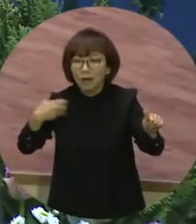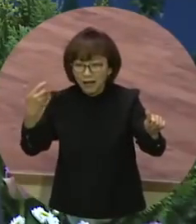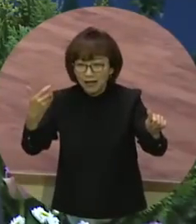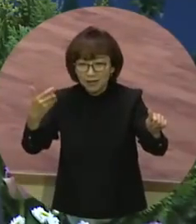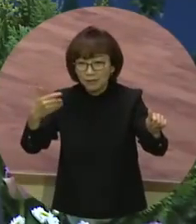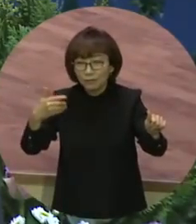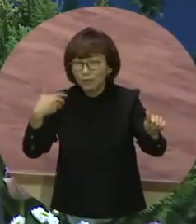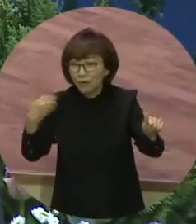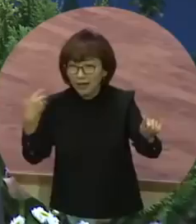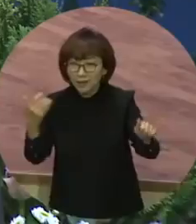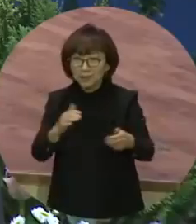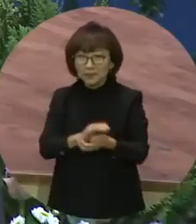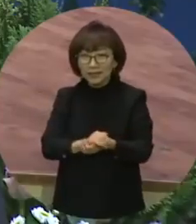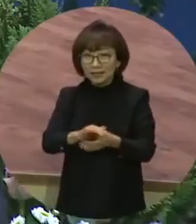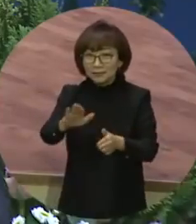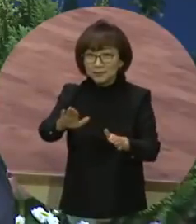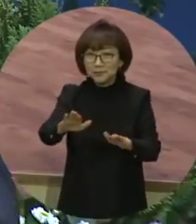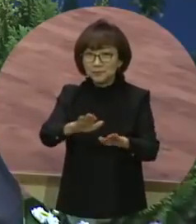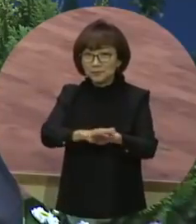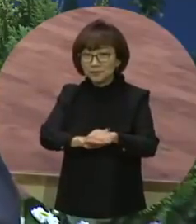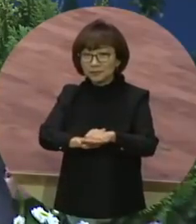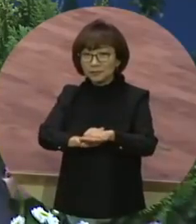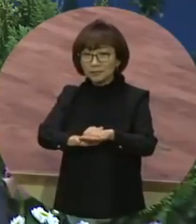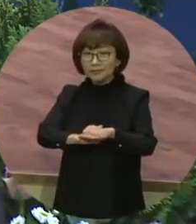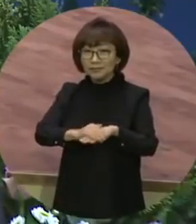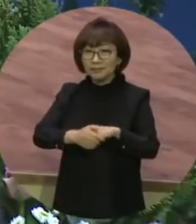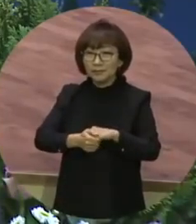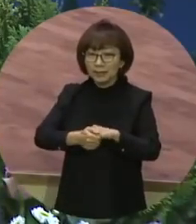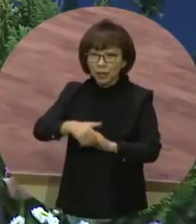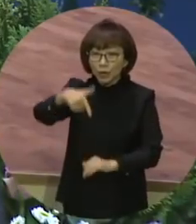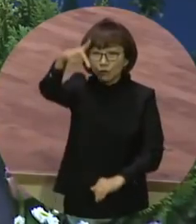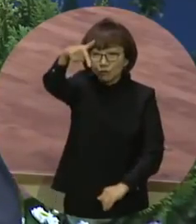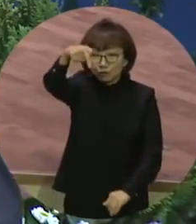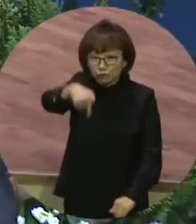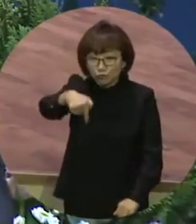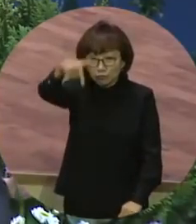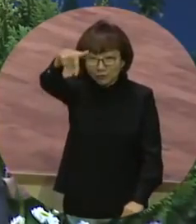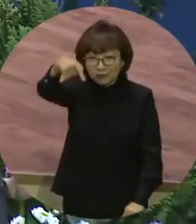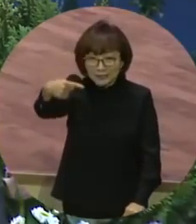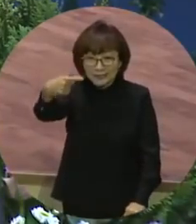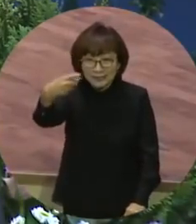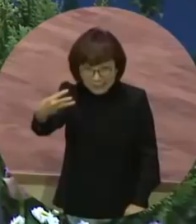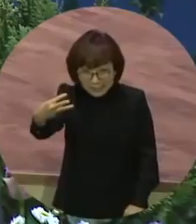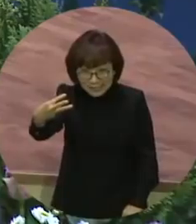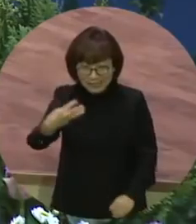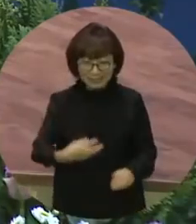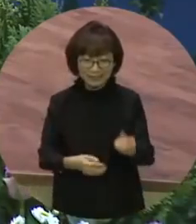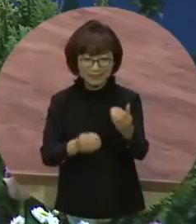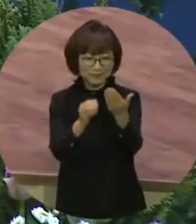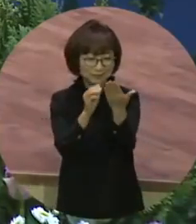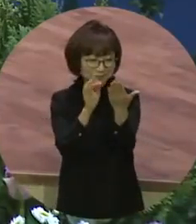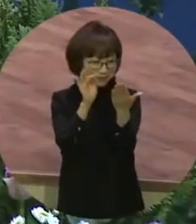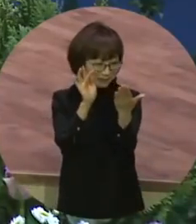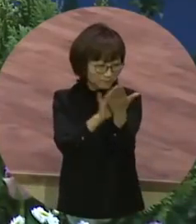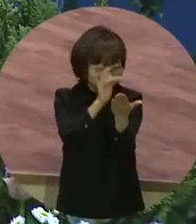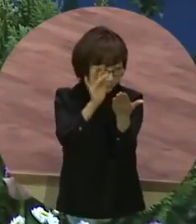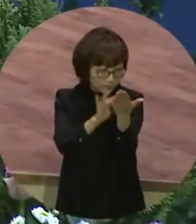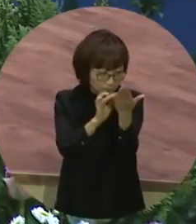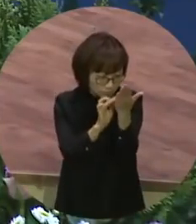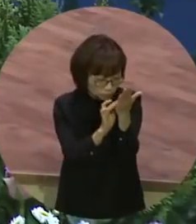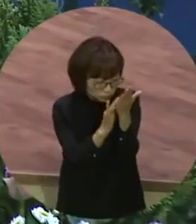이 구글 있잖아요. 구글 이거 들어가면요. 여러분의 집 앞에 자동차가 뭐